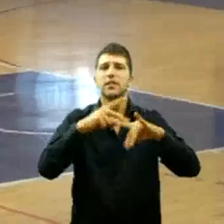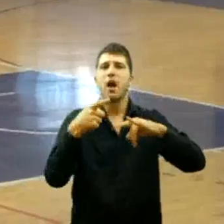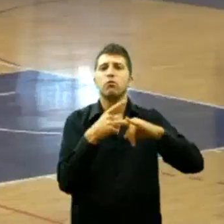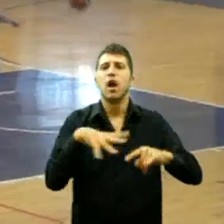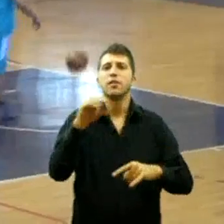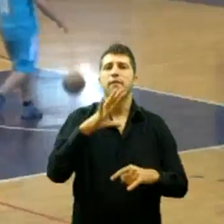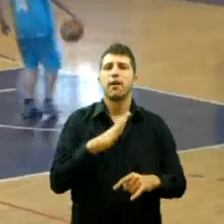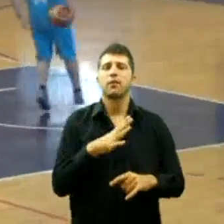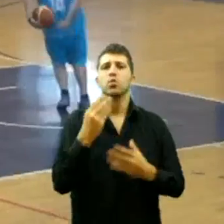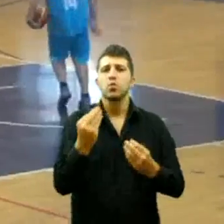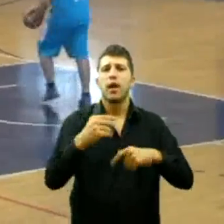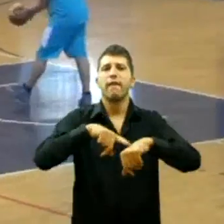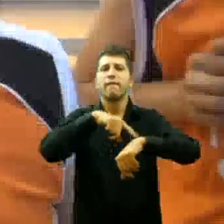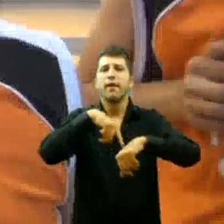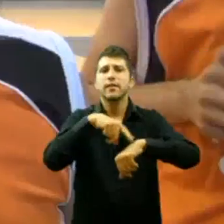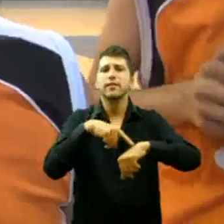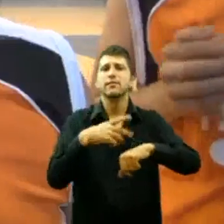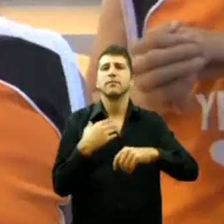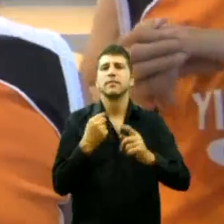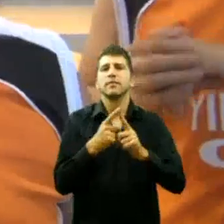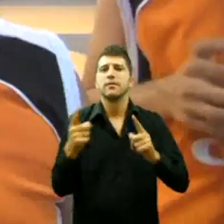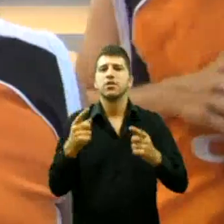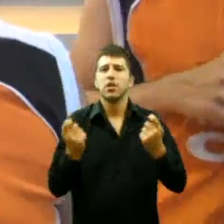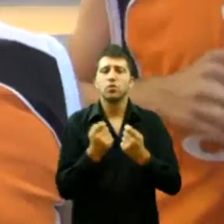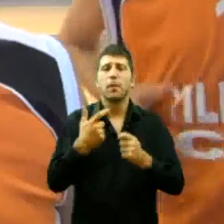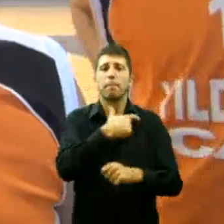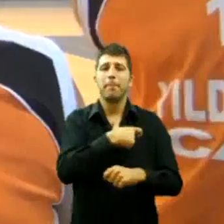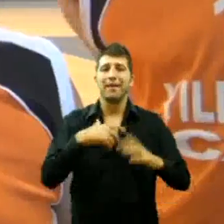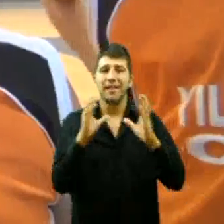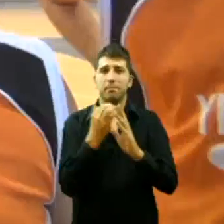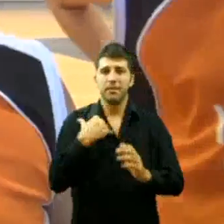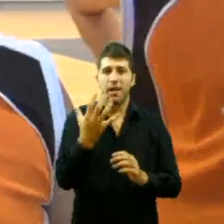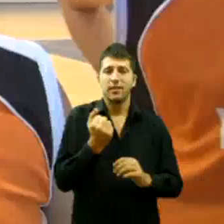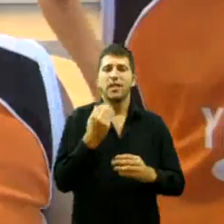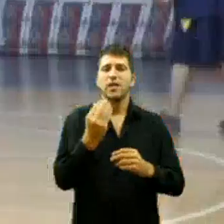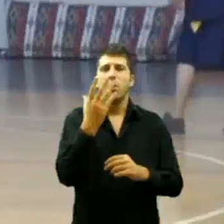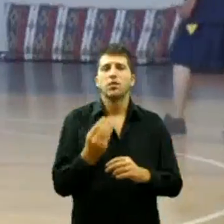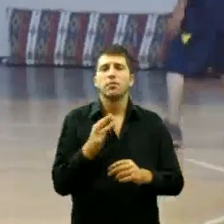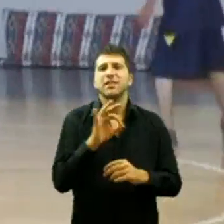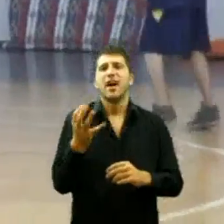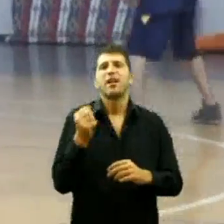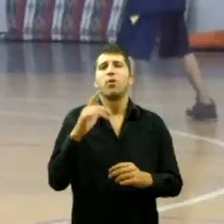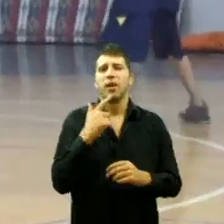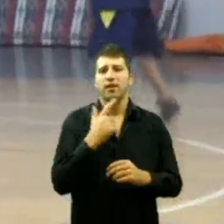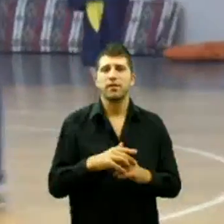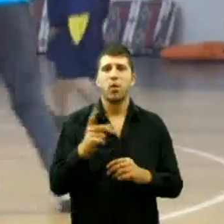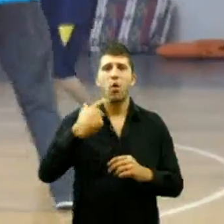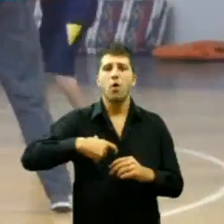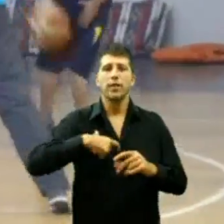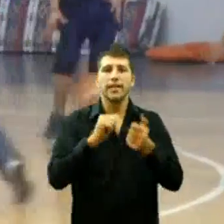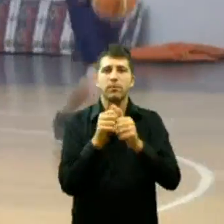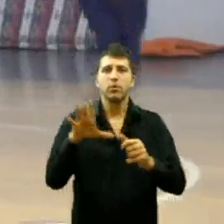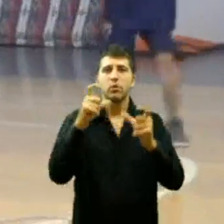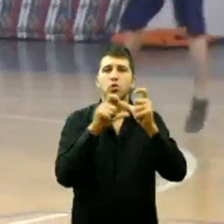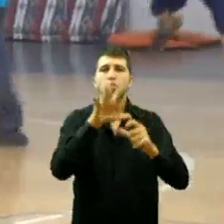vakit geçirmeye çalışıyoruz yani. Bir de milli takımı alsalar bizi vallahi iyi olacak da almıyorlar işte. Özel sporcuların sosyalleşmesini